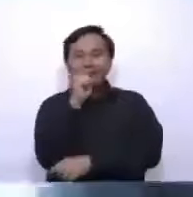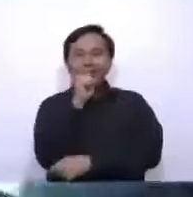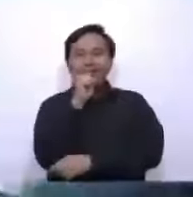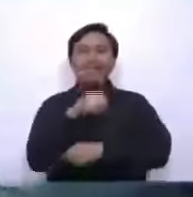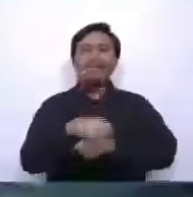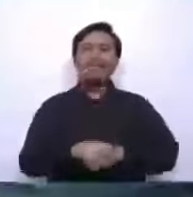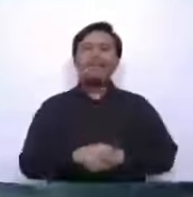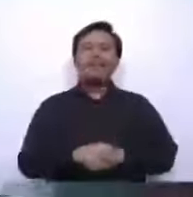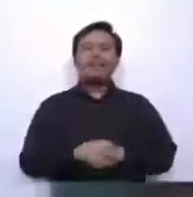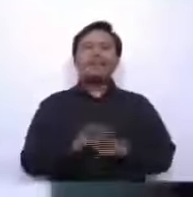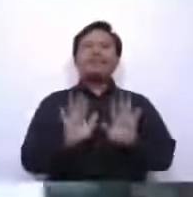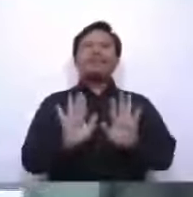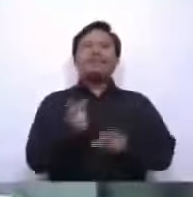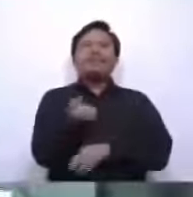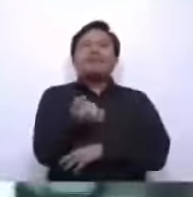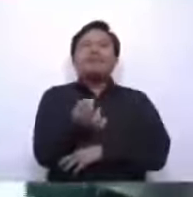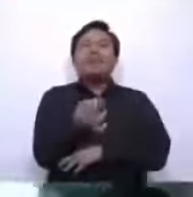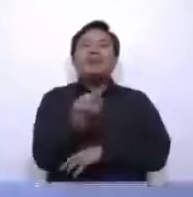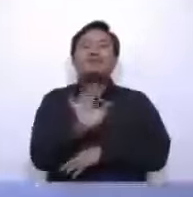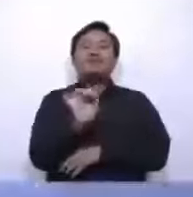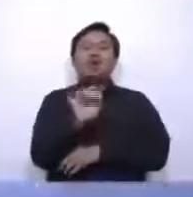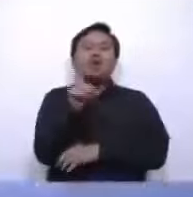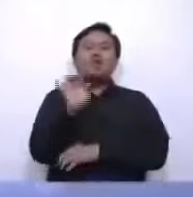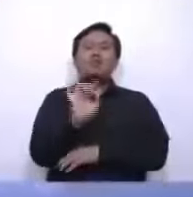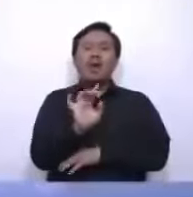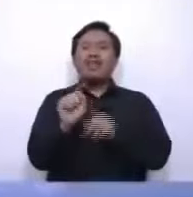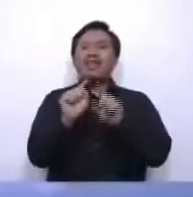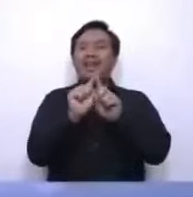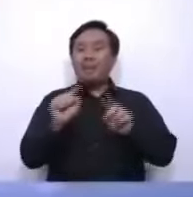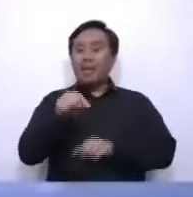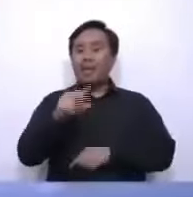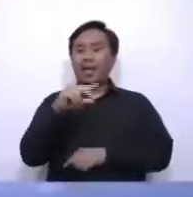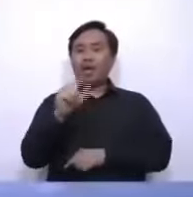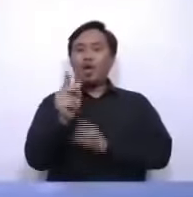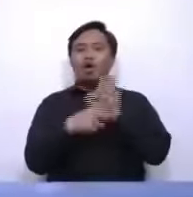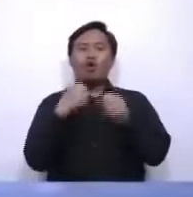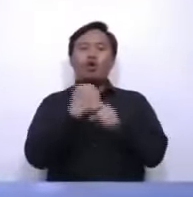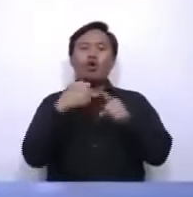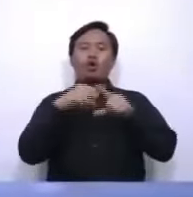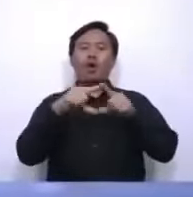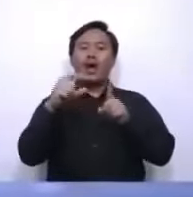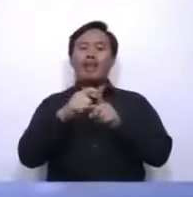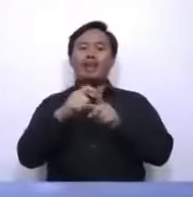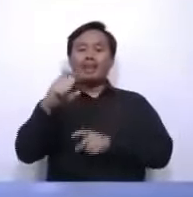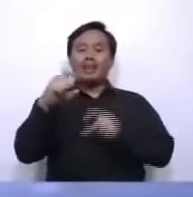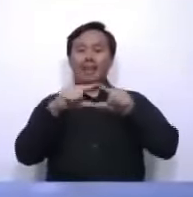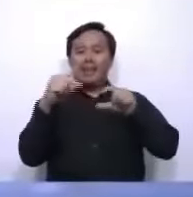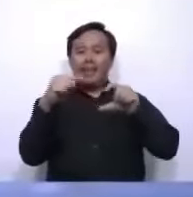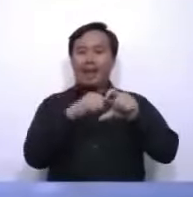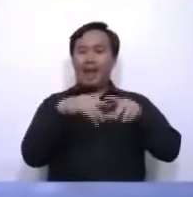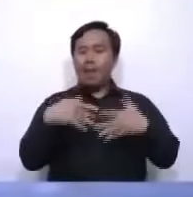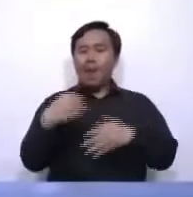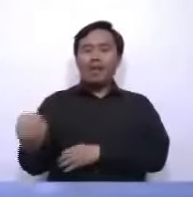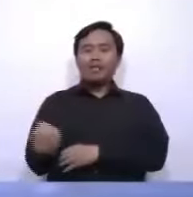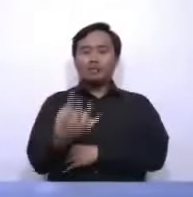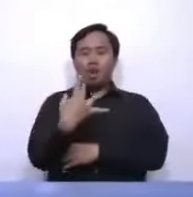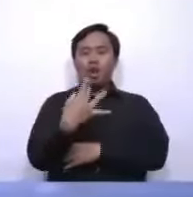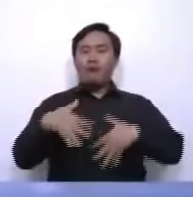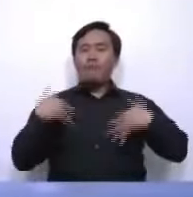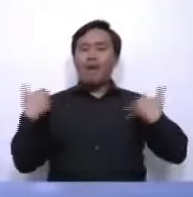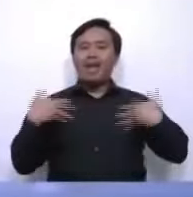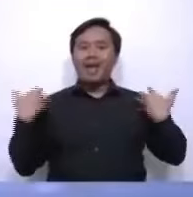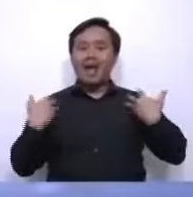Sebentar, bukan Rungkad yang itu, tapi ini adalah Rungkad Care. Respon untuk kebahagiaan dan aksi